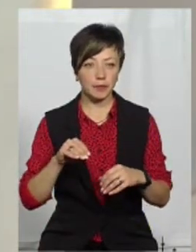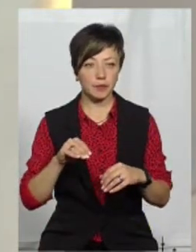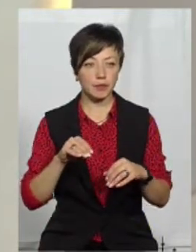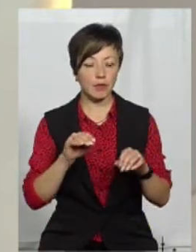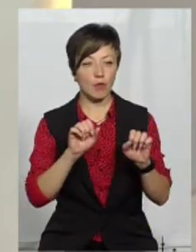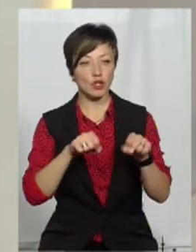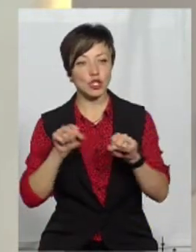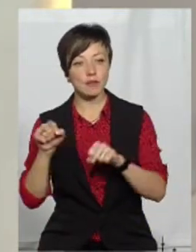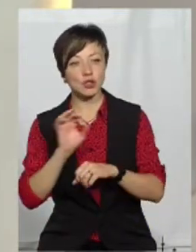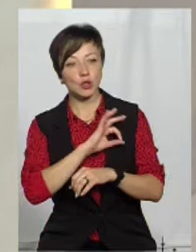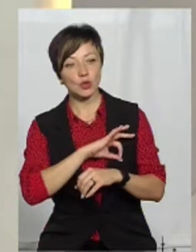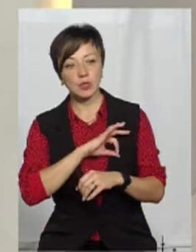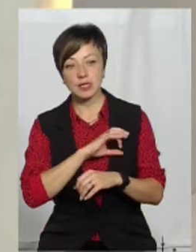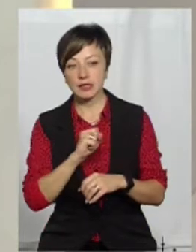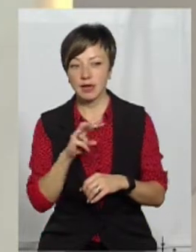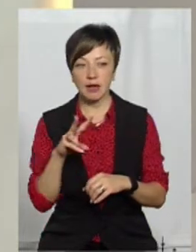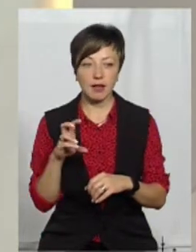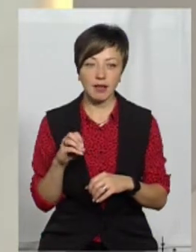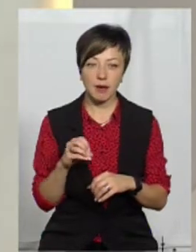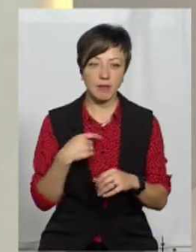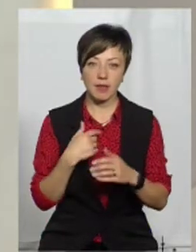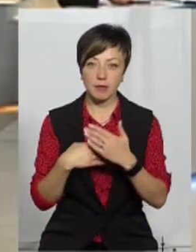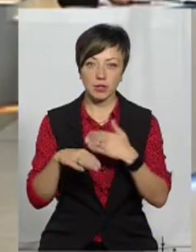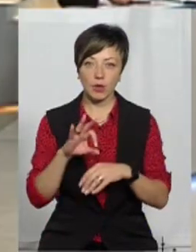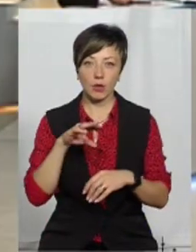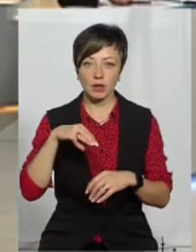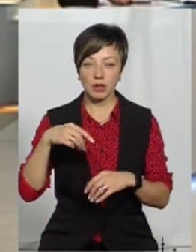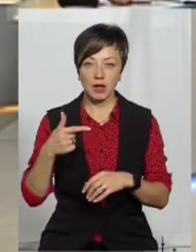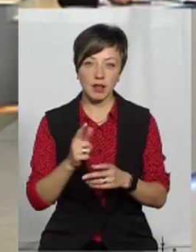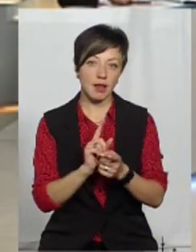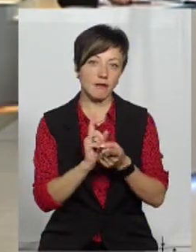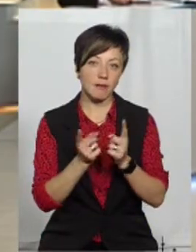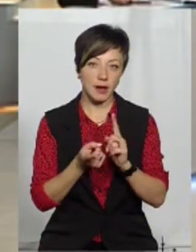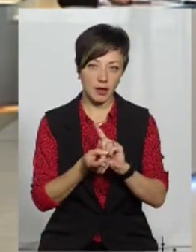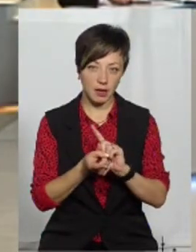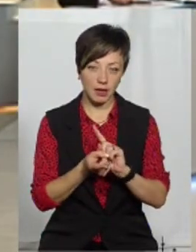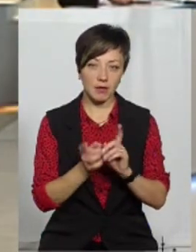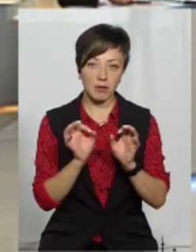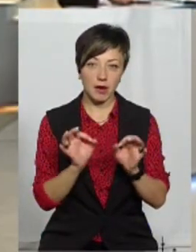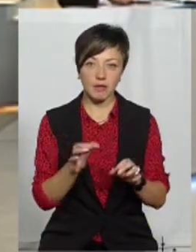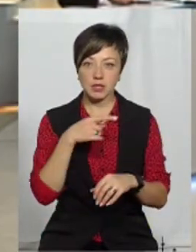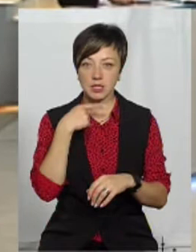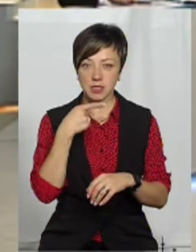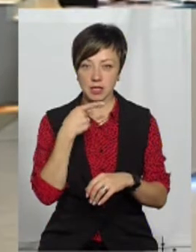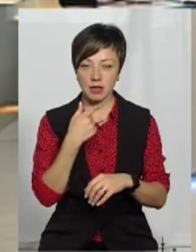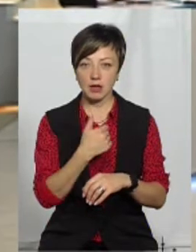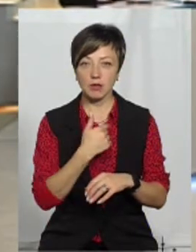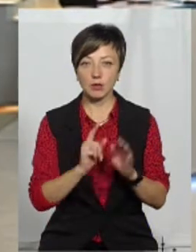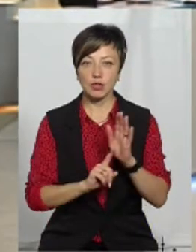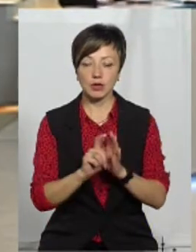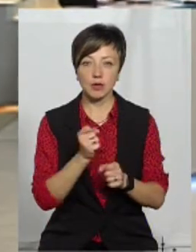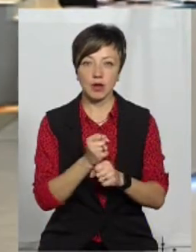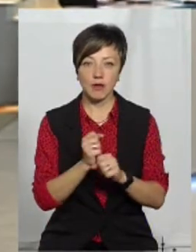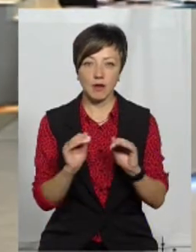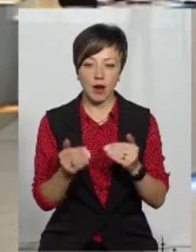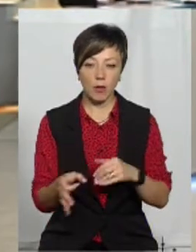можливості юстиції. Але ми не пішли все-таки з села і не пішли з ОТГ. Навпаки, як ви правильно зазначили, хоча у нас тільки запрацюємо в рамках